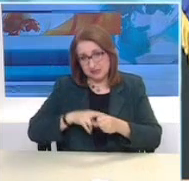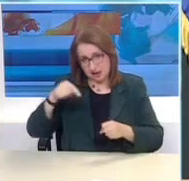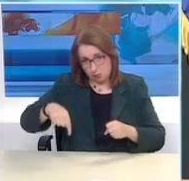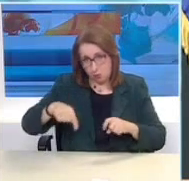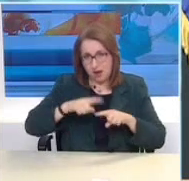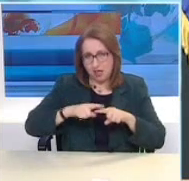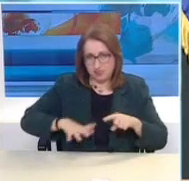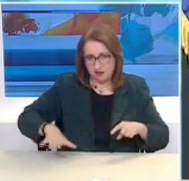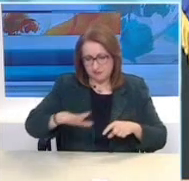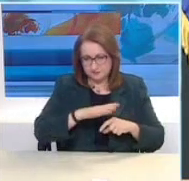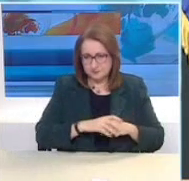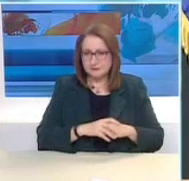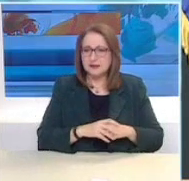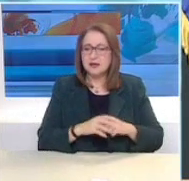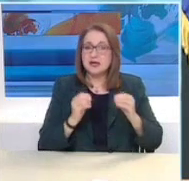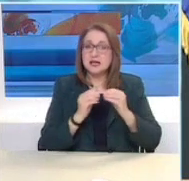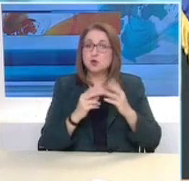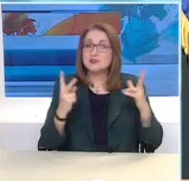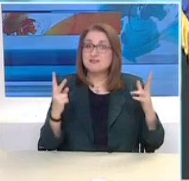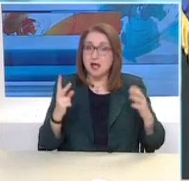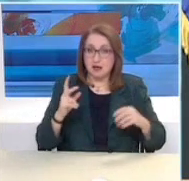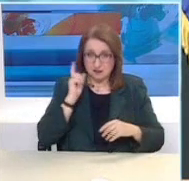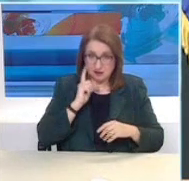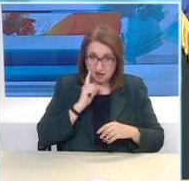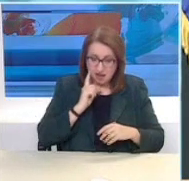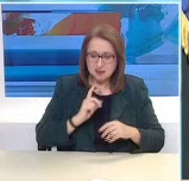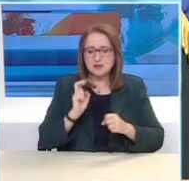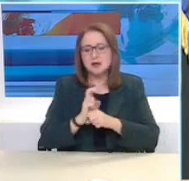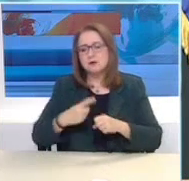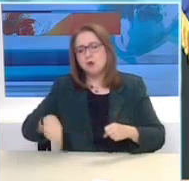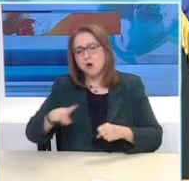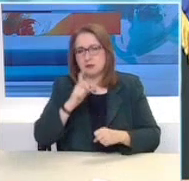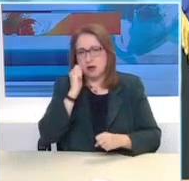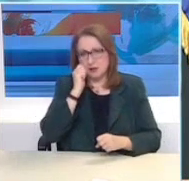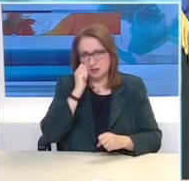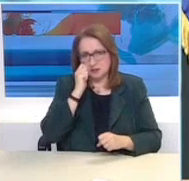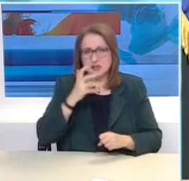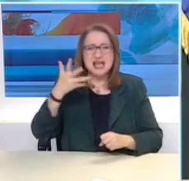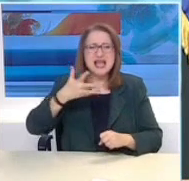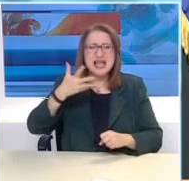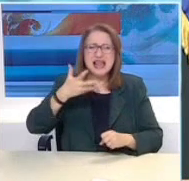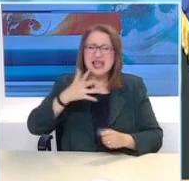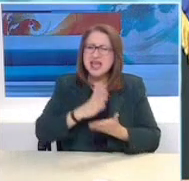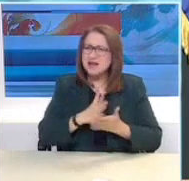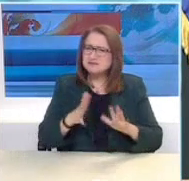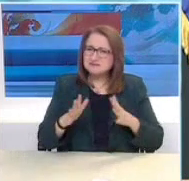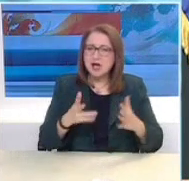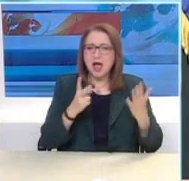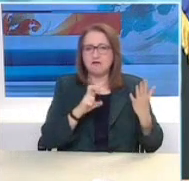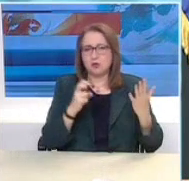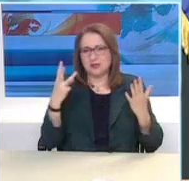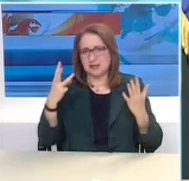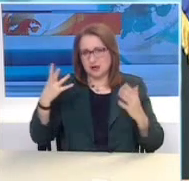27 θάνατοι αφορούν γυναίκες και οι υπόλοιποι άνδρες. Η διάμεση ηλικία των θανόντων συμπολιτών μας ήταν τα 73